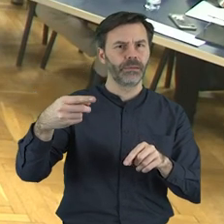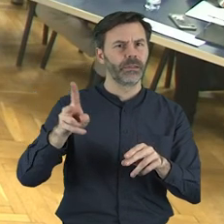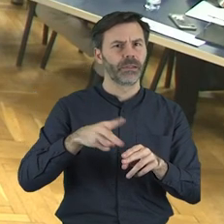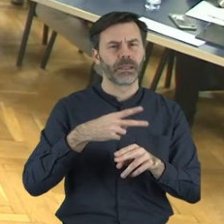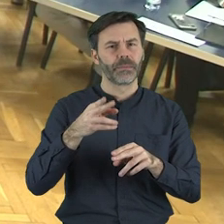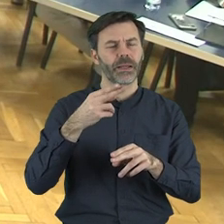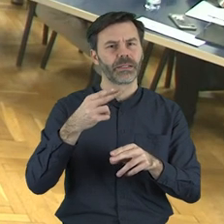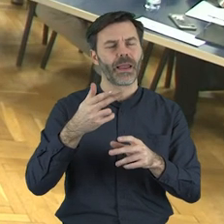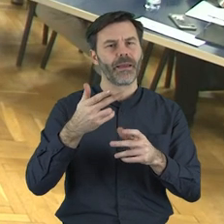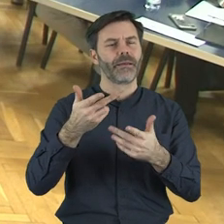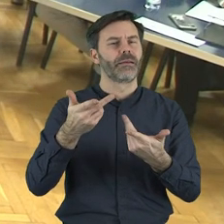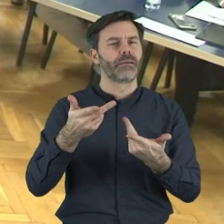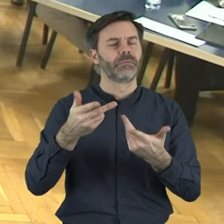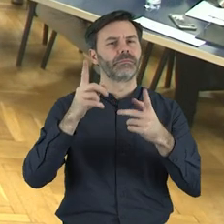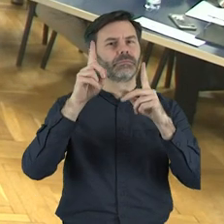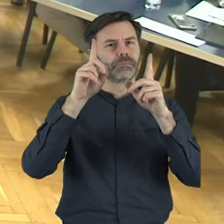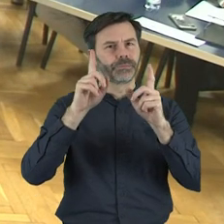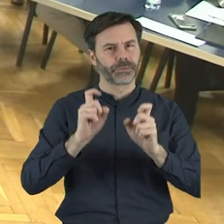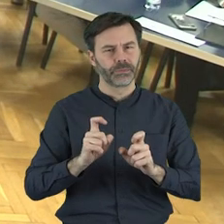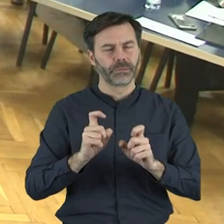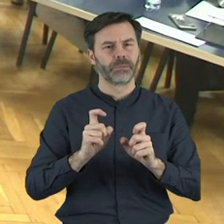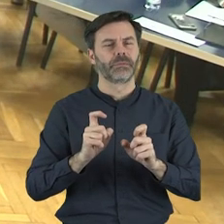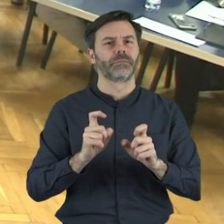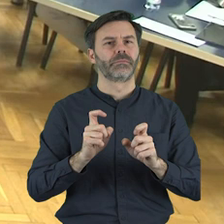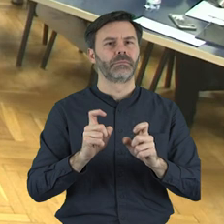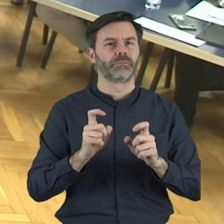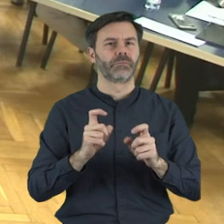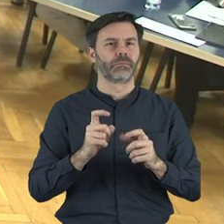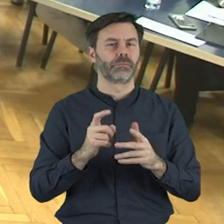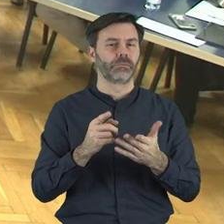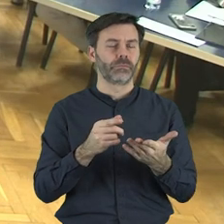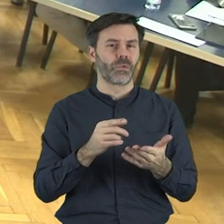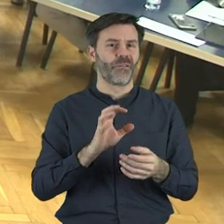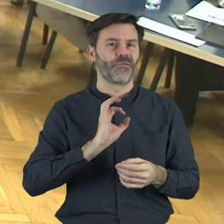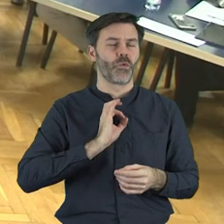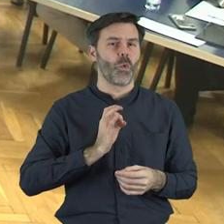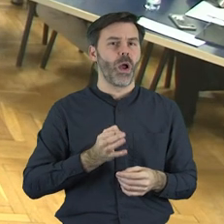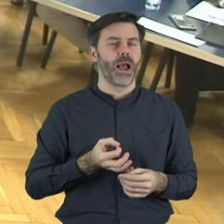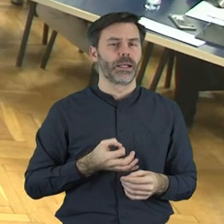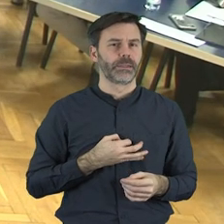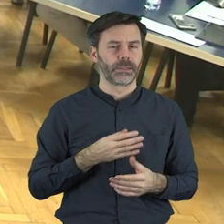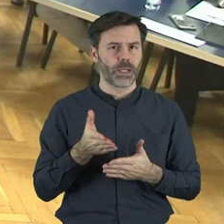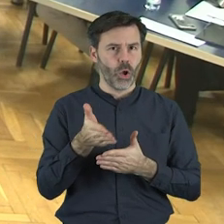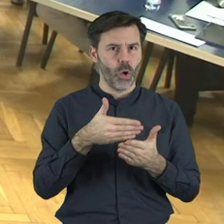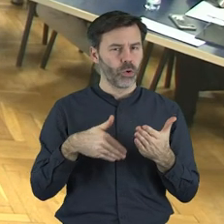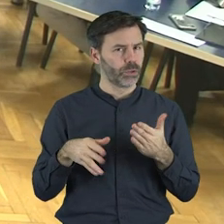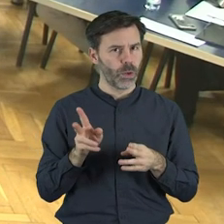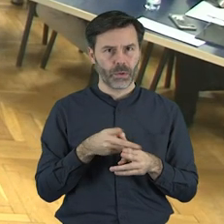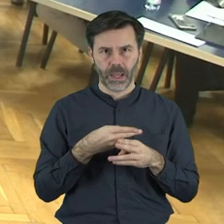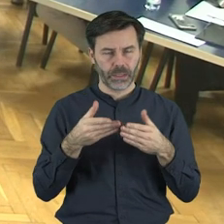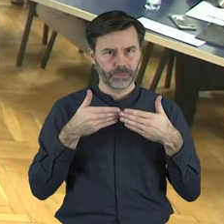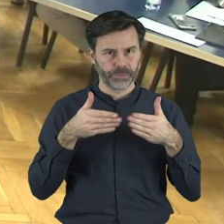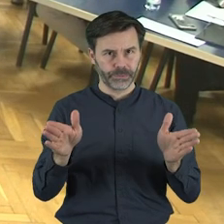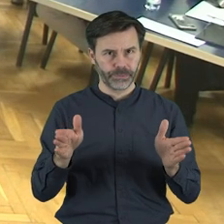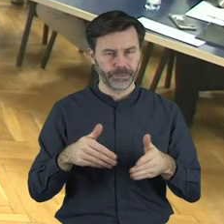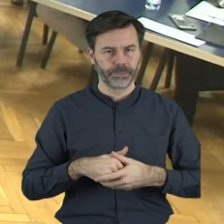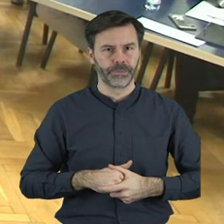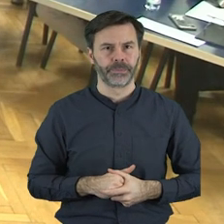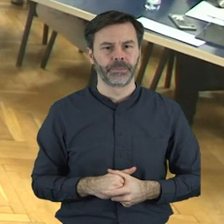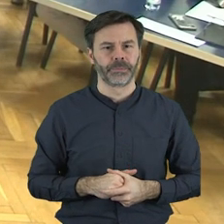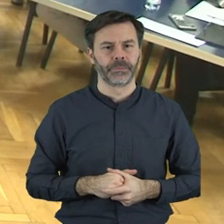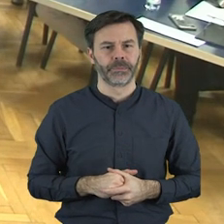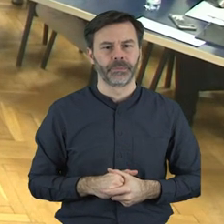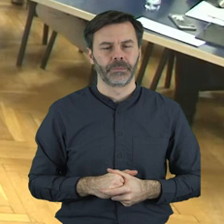szpital własnego oddziału. To pytanie w kontekście